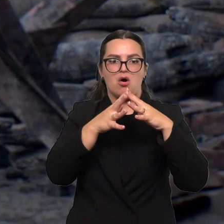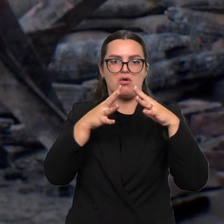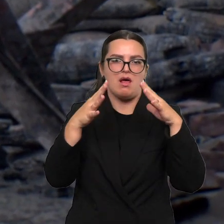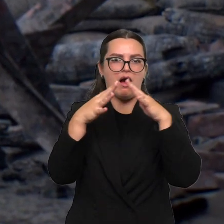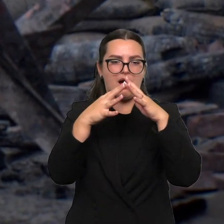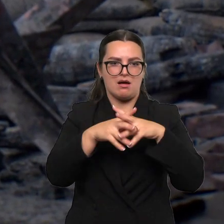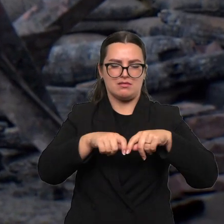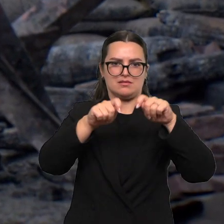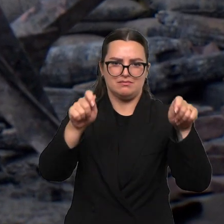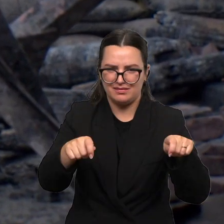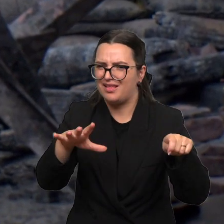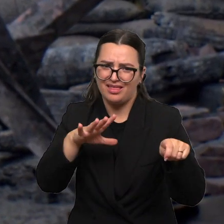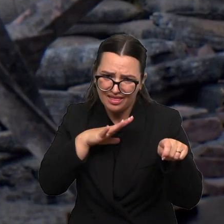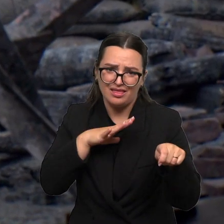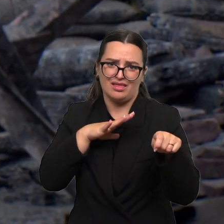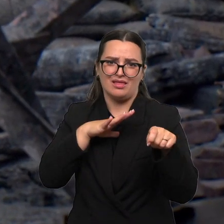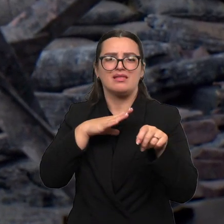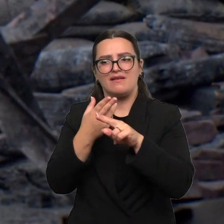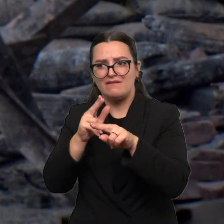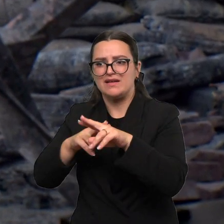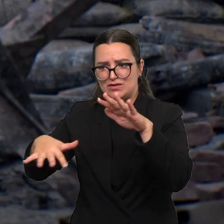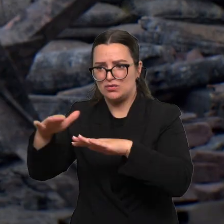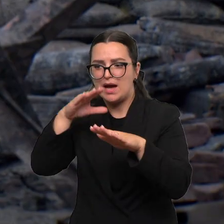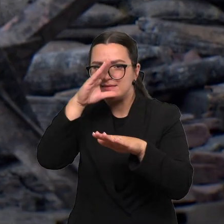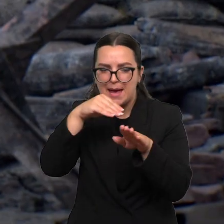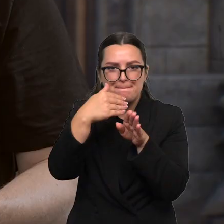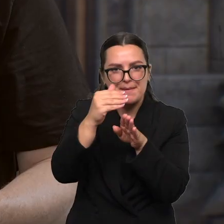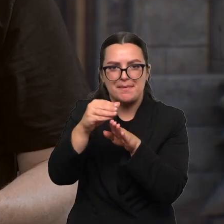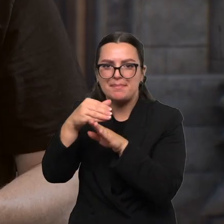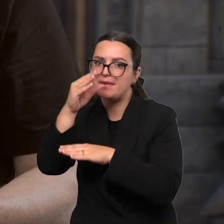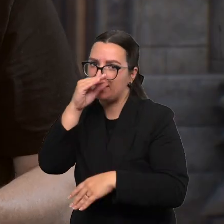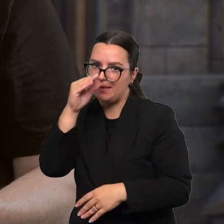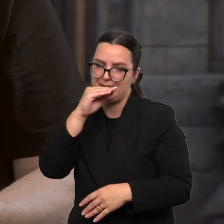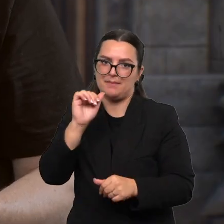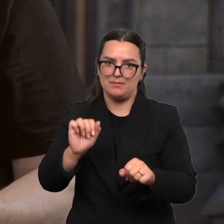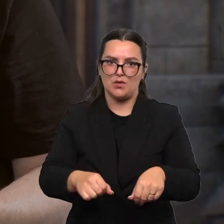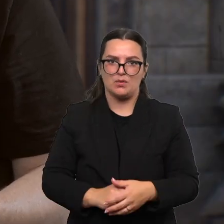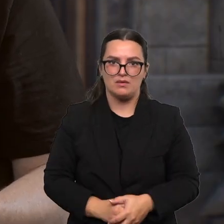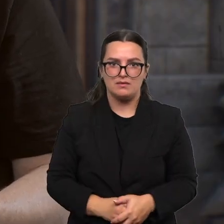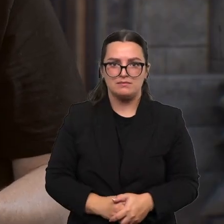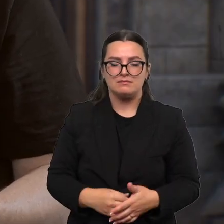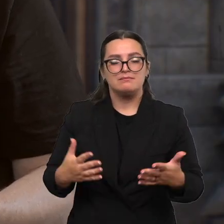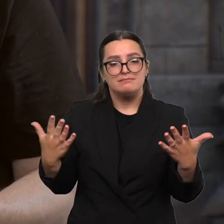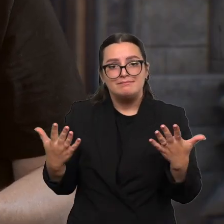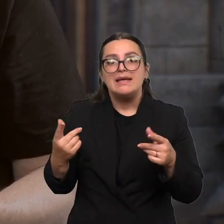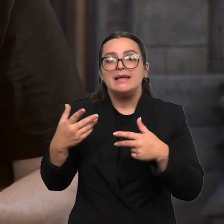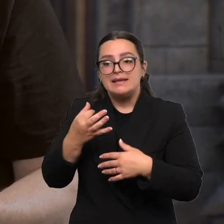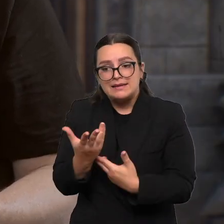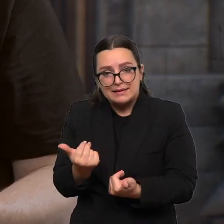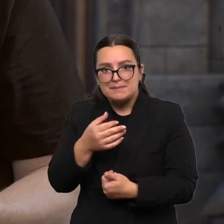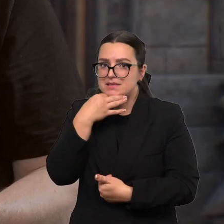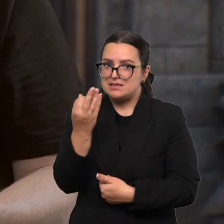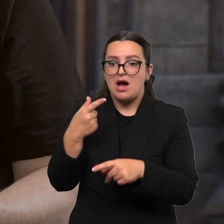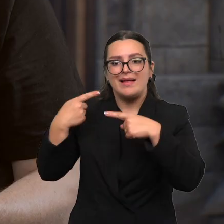visos grupės mastu. Tai tokia situacija. Tai, sakau,